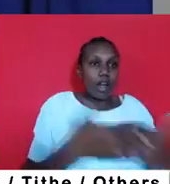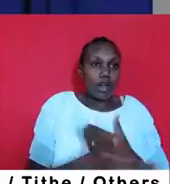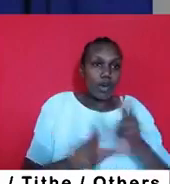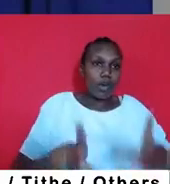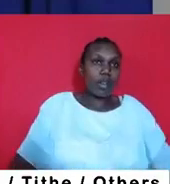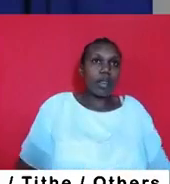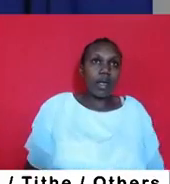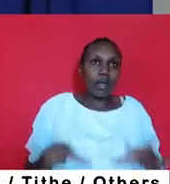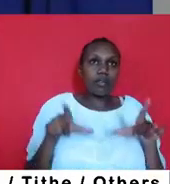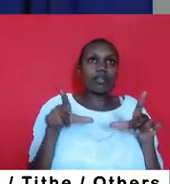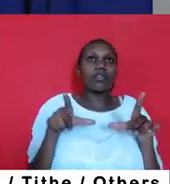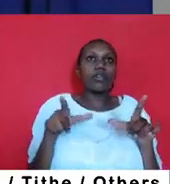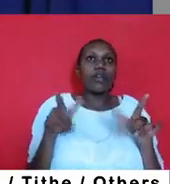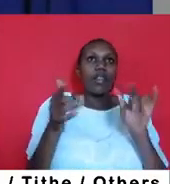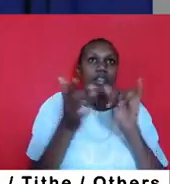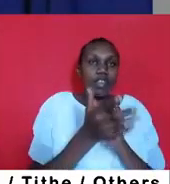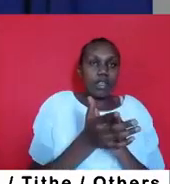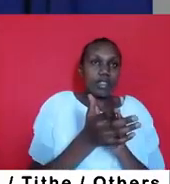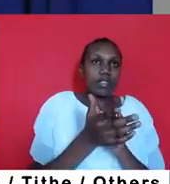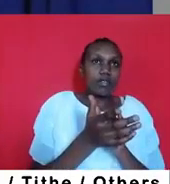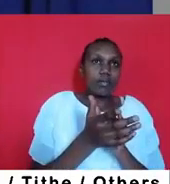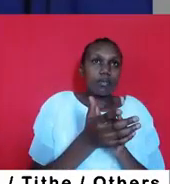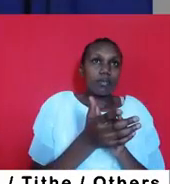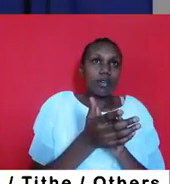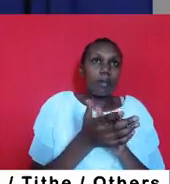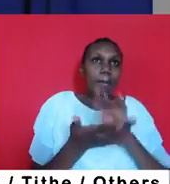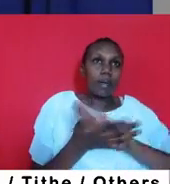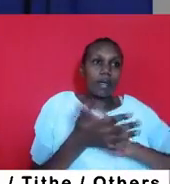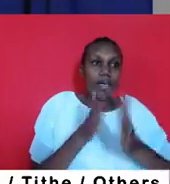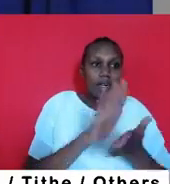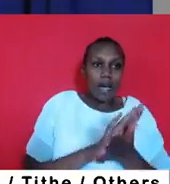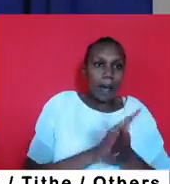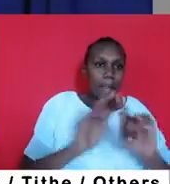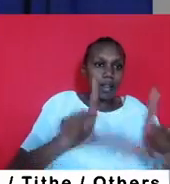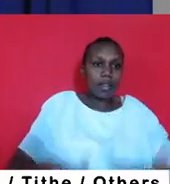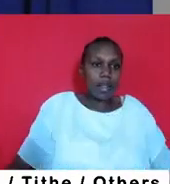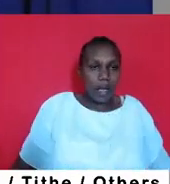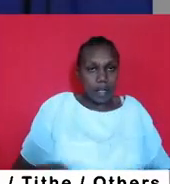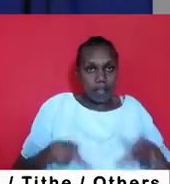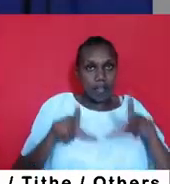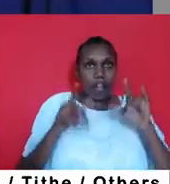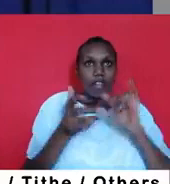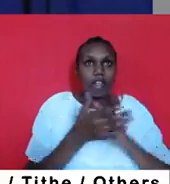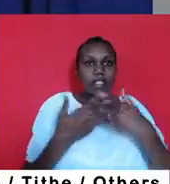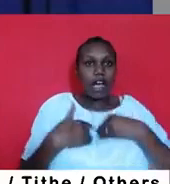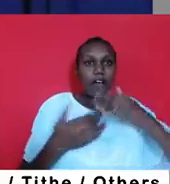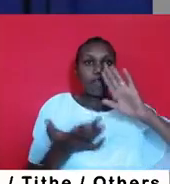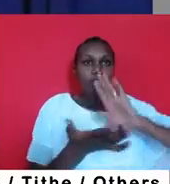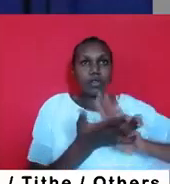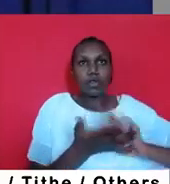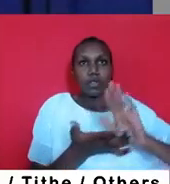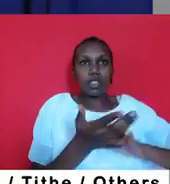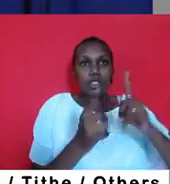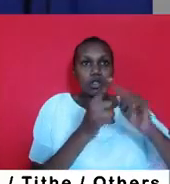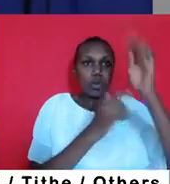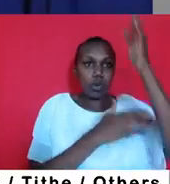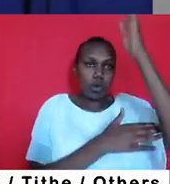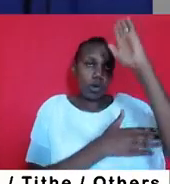maisha ingine ambayo inakuwa maisha ambayo iko na utukufu kwa